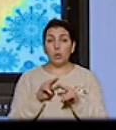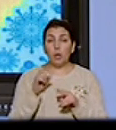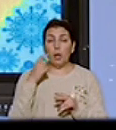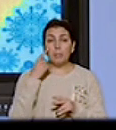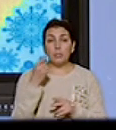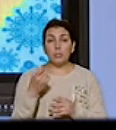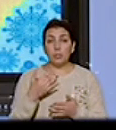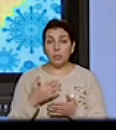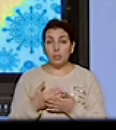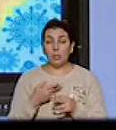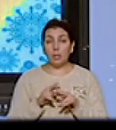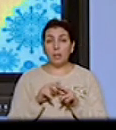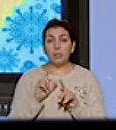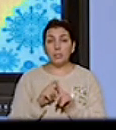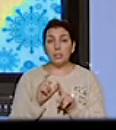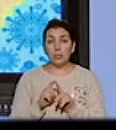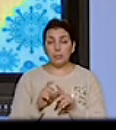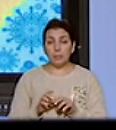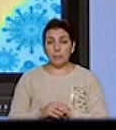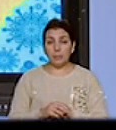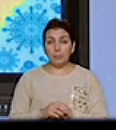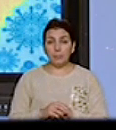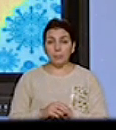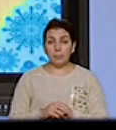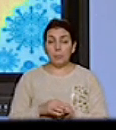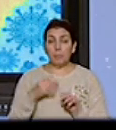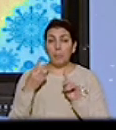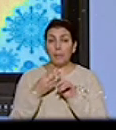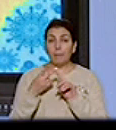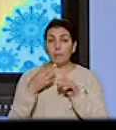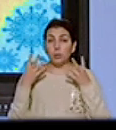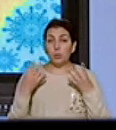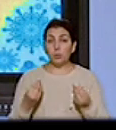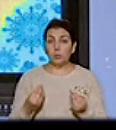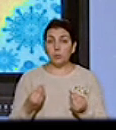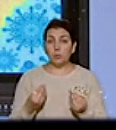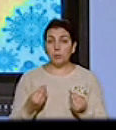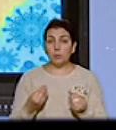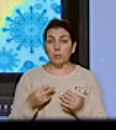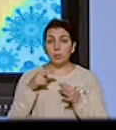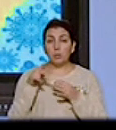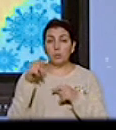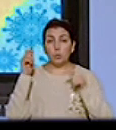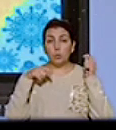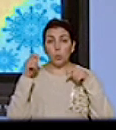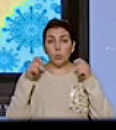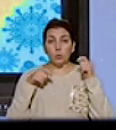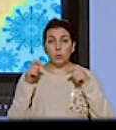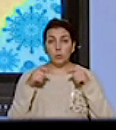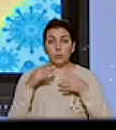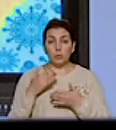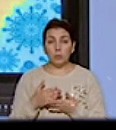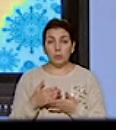Что обозначают эти слова? Второй день идет дождь.